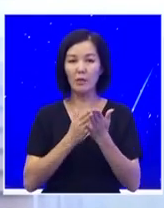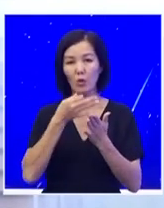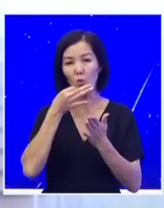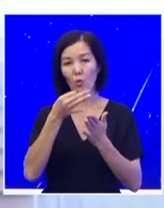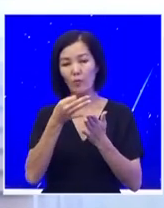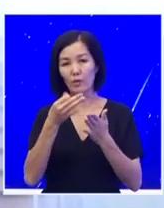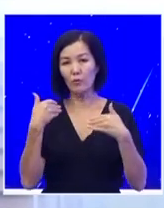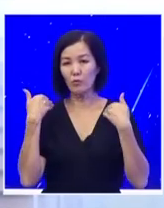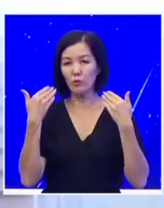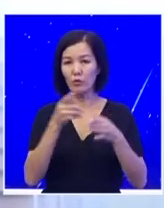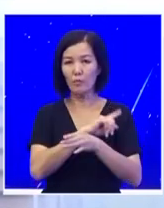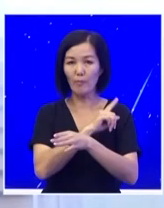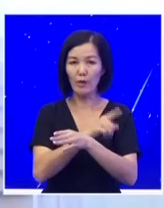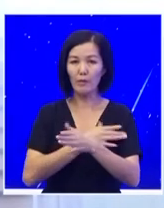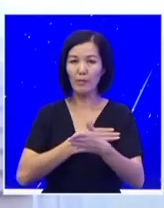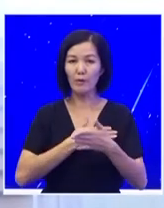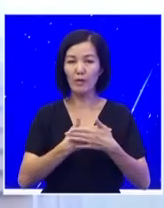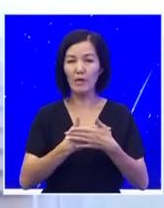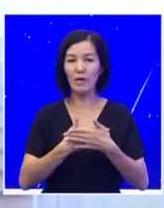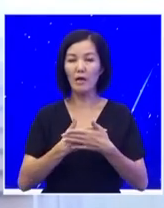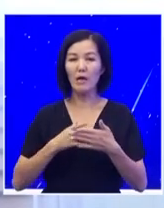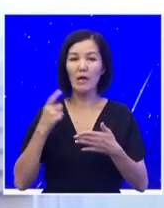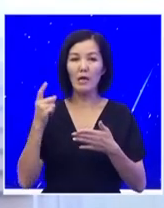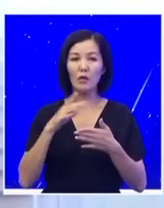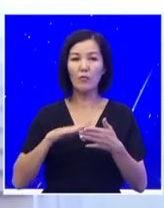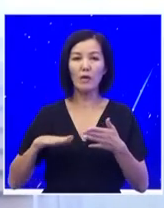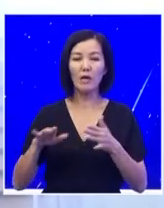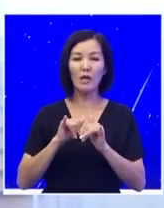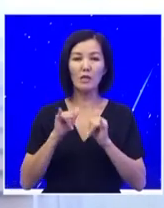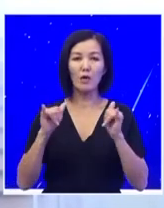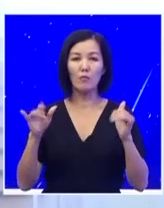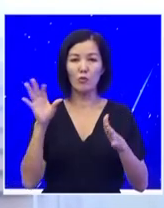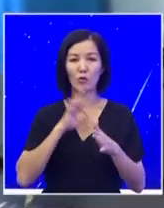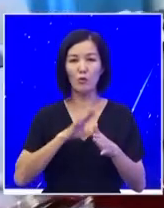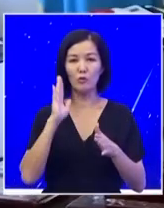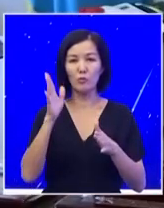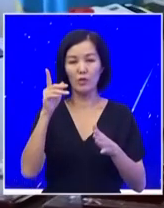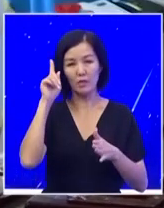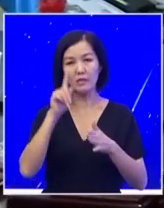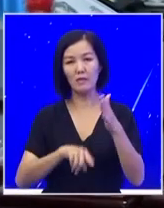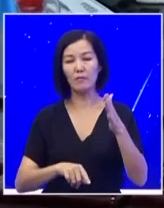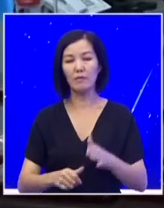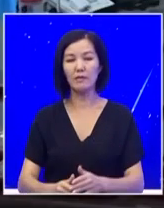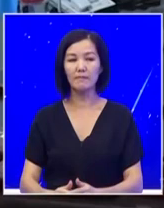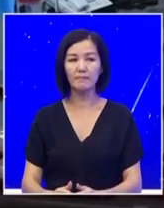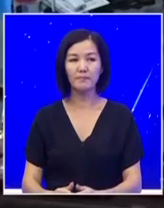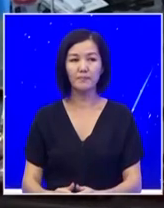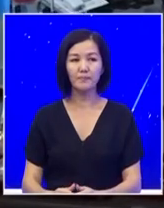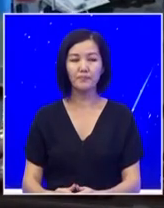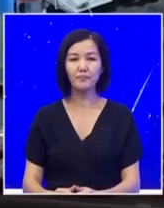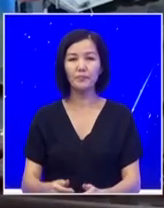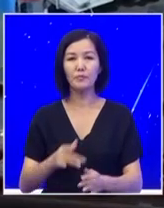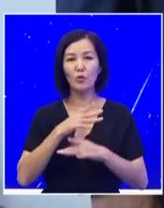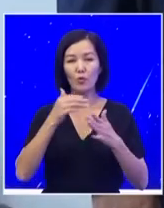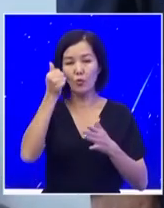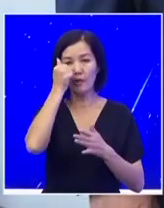тәжірибесін күш-жігерін ауданның әлеуметтік экономикалық дамуына қосады деген сенімдеміз. Ләззат Махадис, көп рахмет